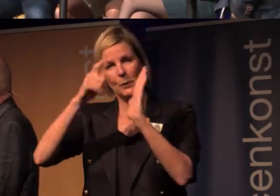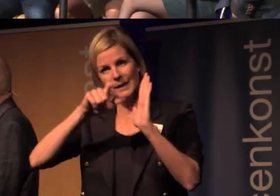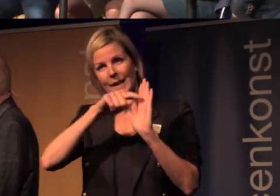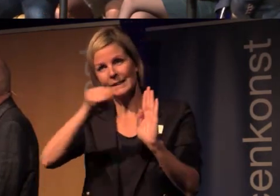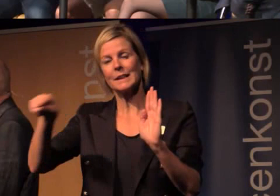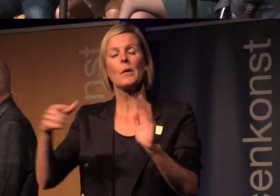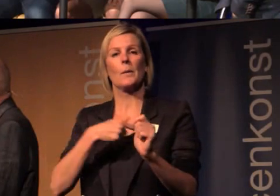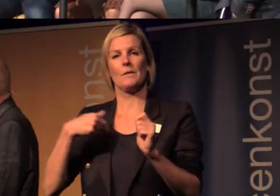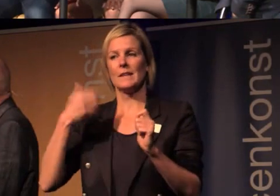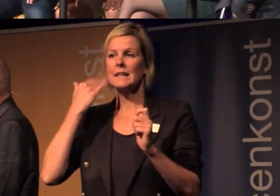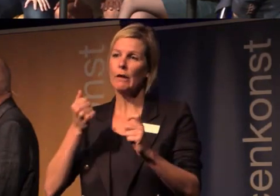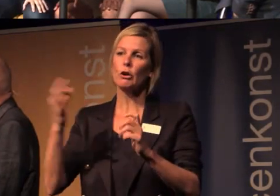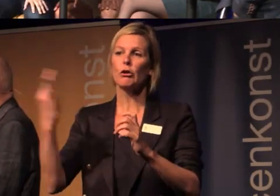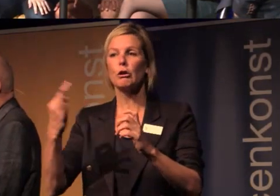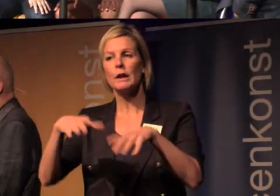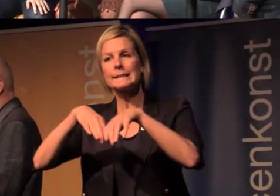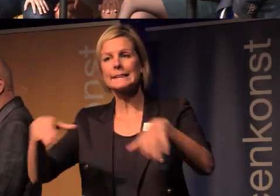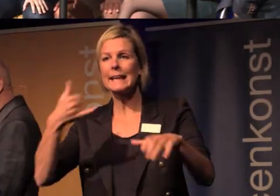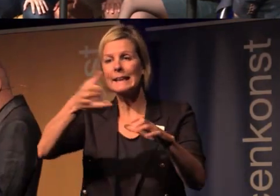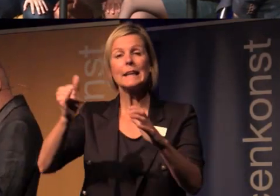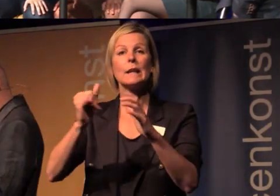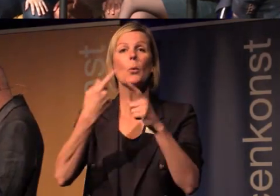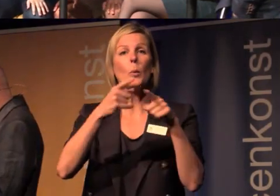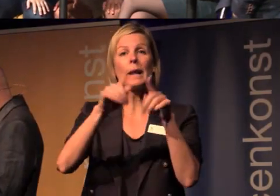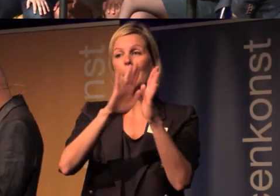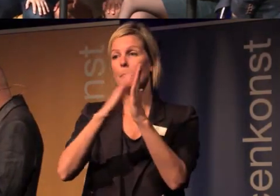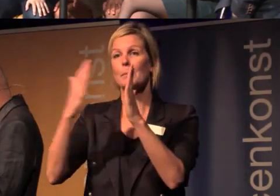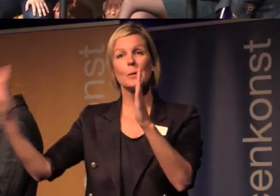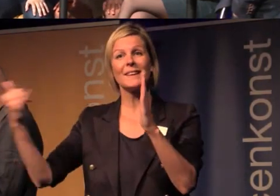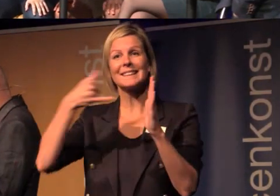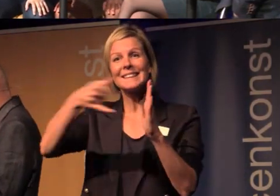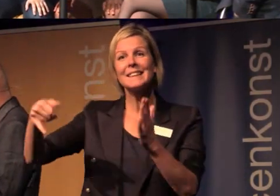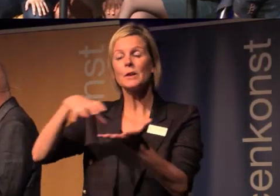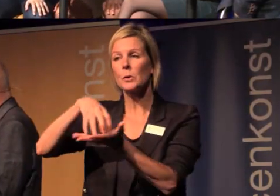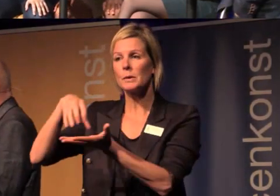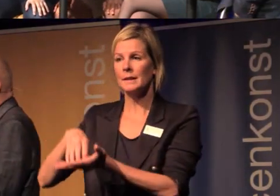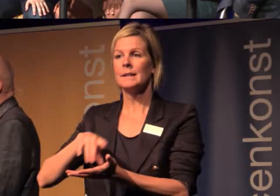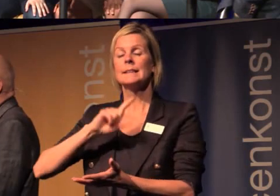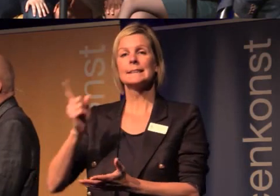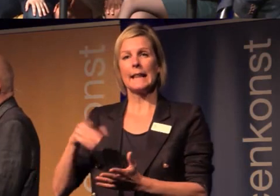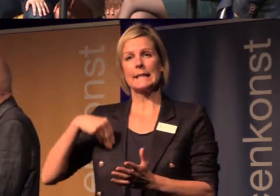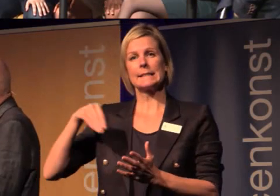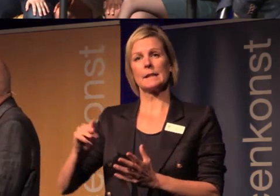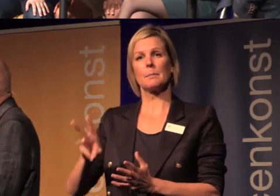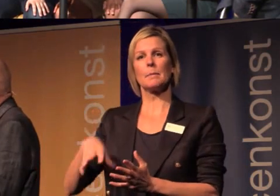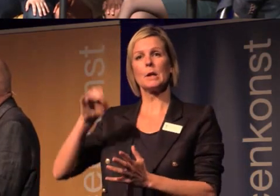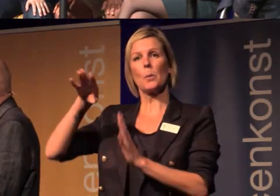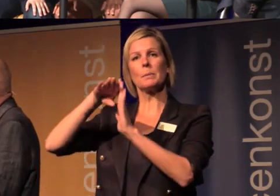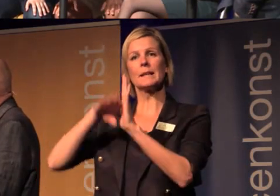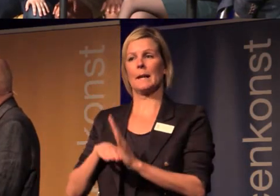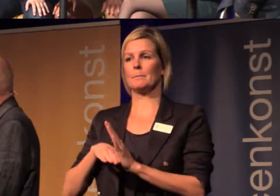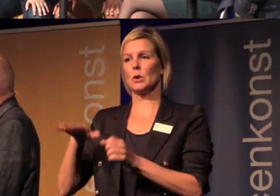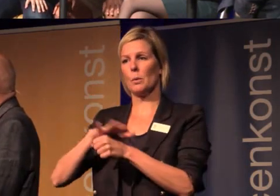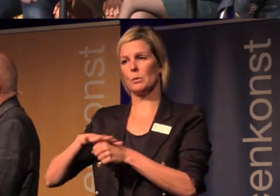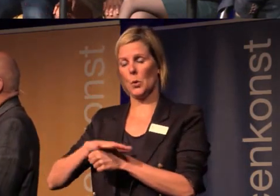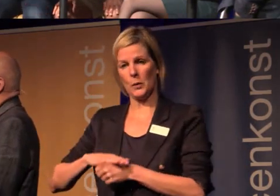folkhögskolorna, också ett ställe där det brukar finnas scener att tillgå. Sen har vi en särskild satsning i miljonprogramsområdena, där det finns väldigt många ideella föreningar